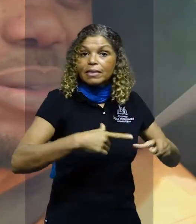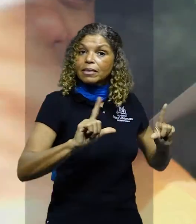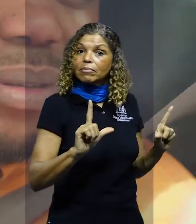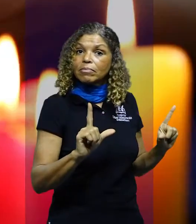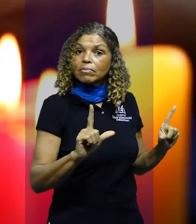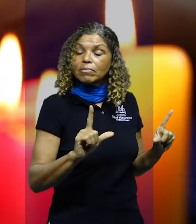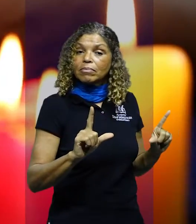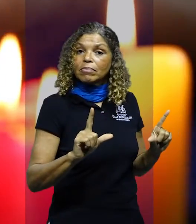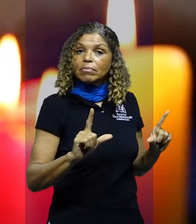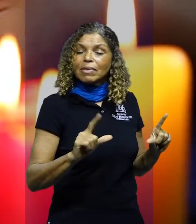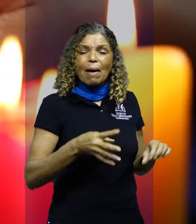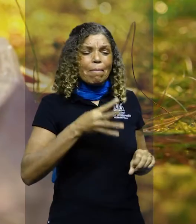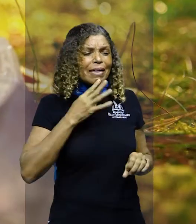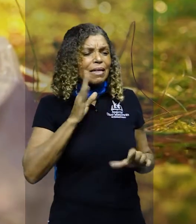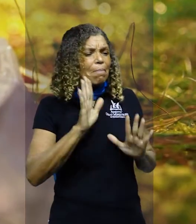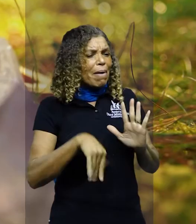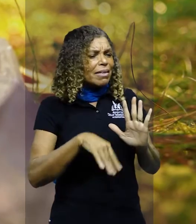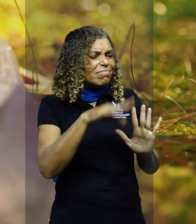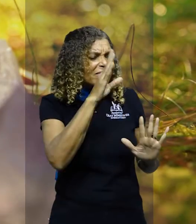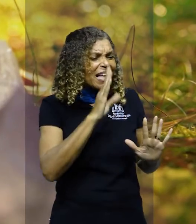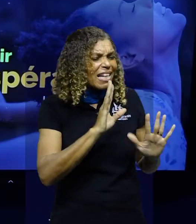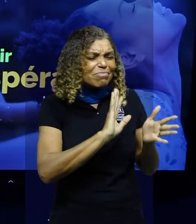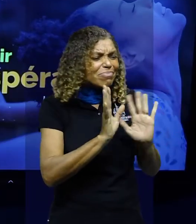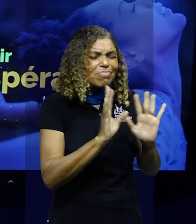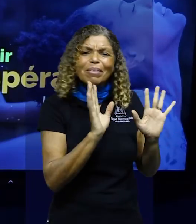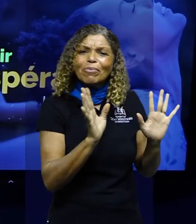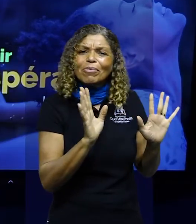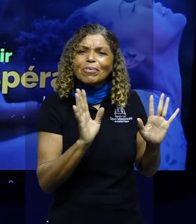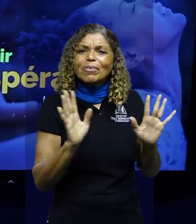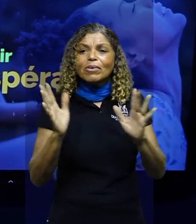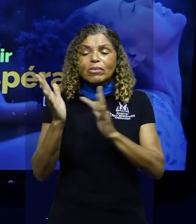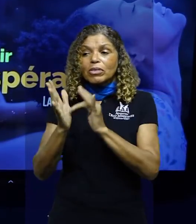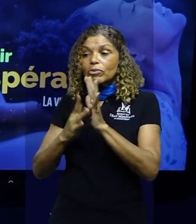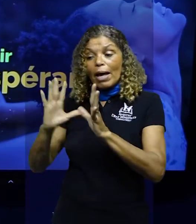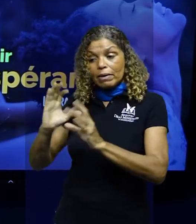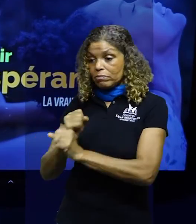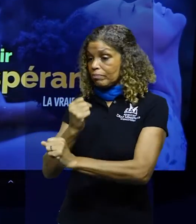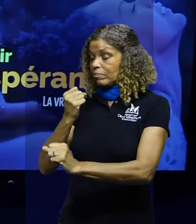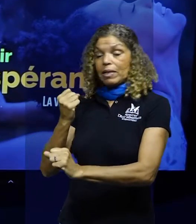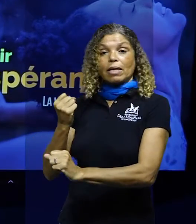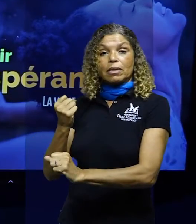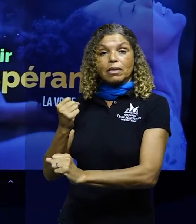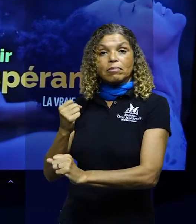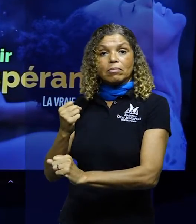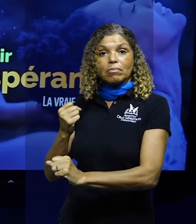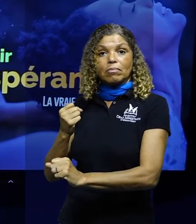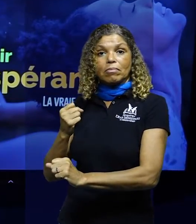ou pratique malsaine, parce qu'il a lutté et vaincu dans les mêmes conditions que nous, mais il a